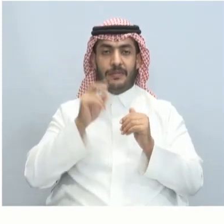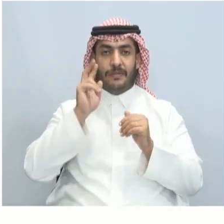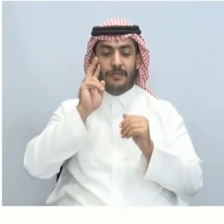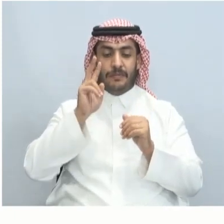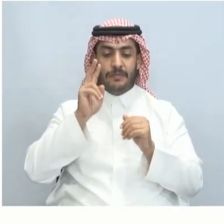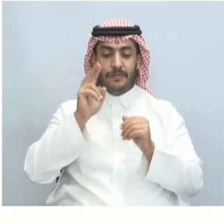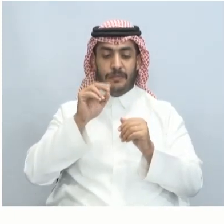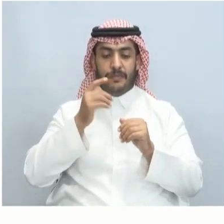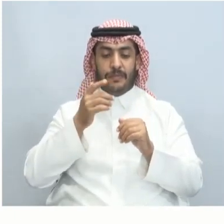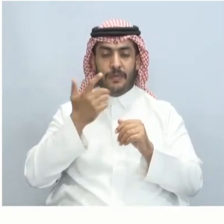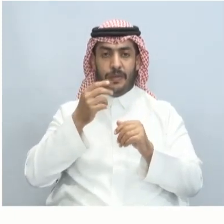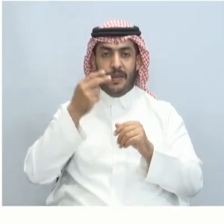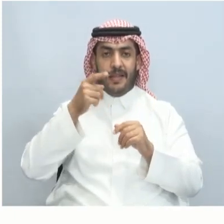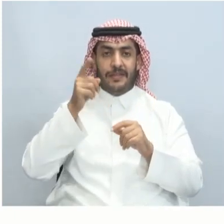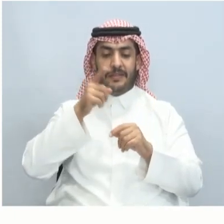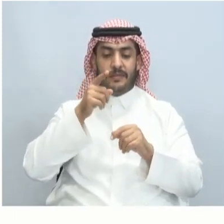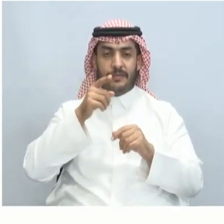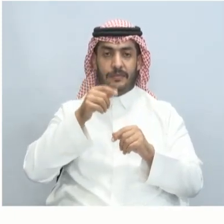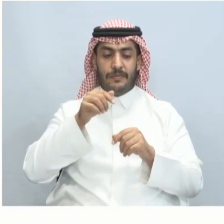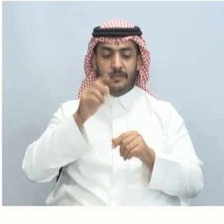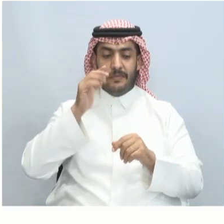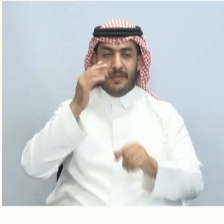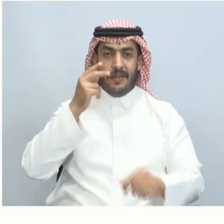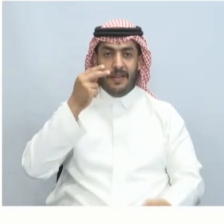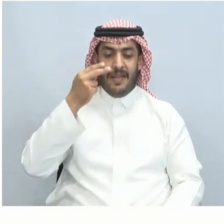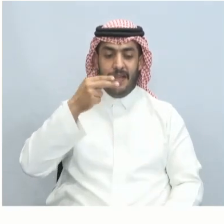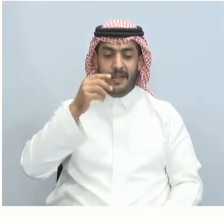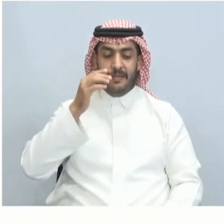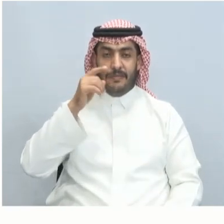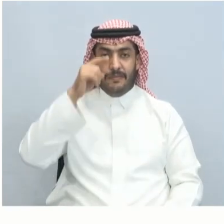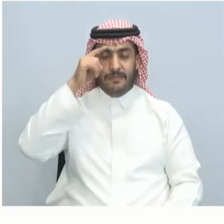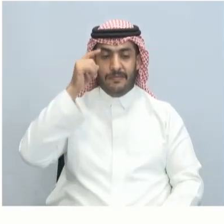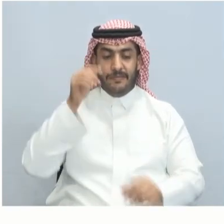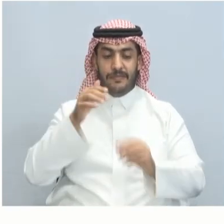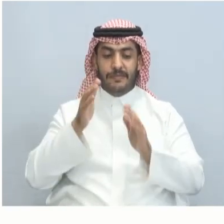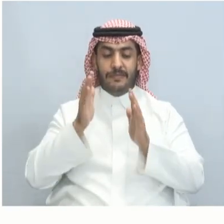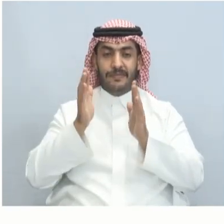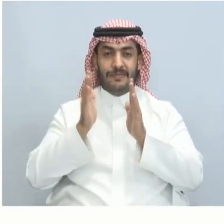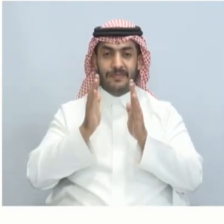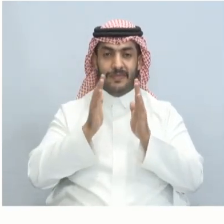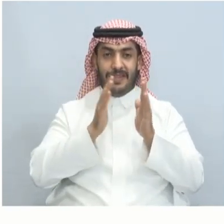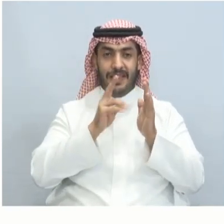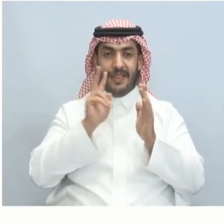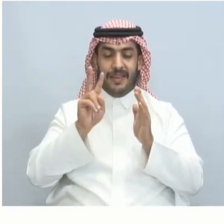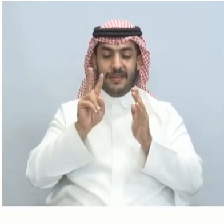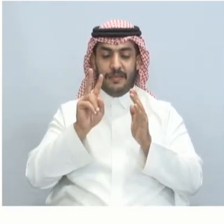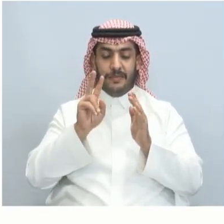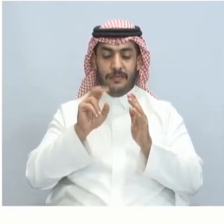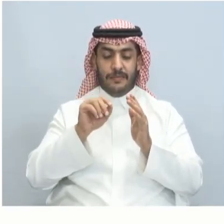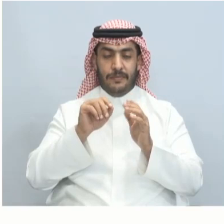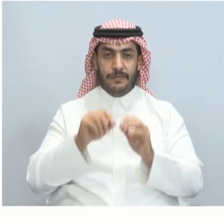ان احداثيات الصوره عين شرطه هذا هو الراس عين اذا قمنا بانسحاب وحدتين الى اليسار الى